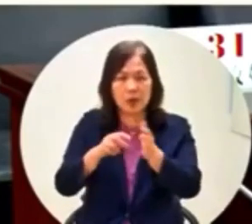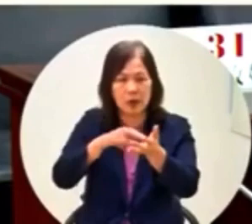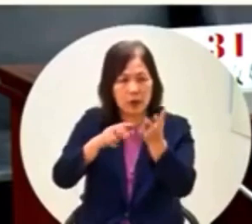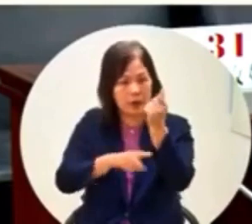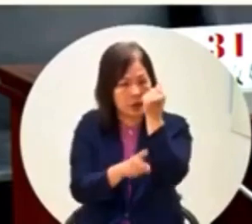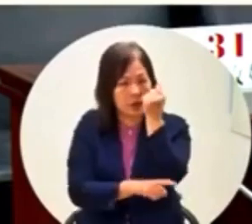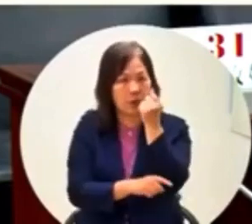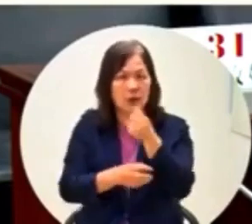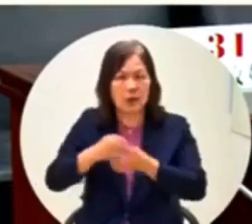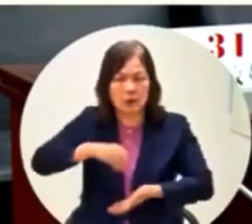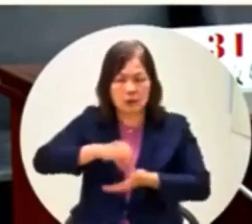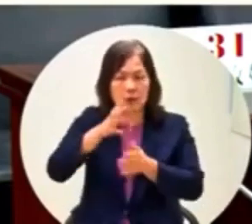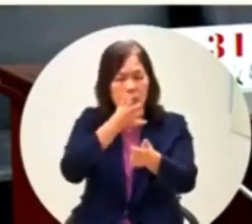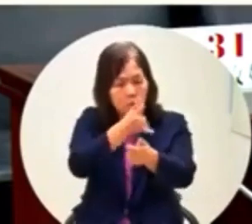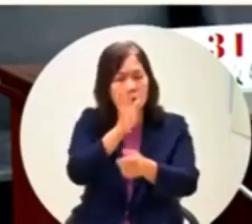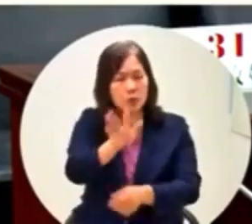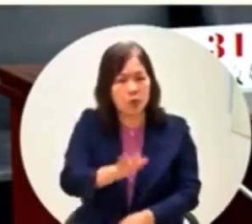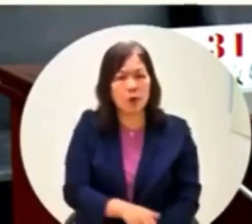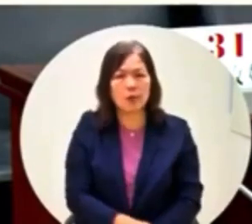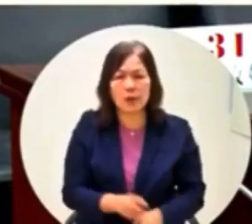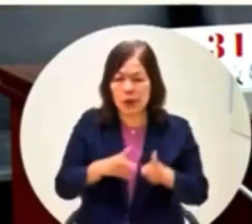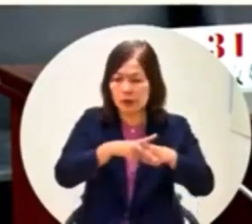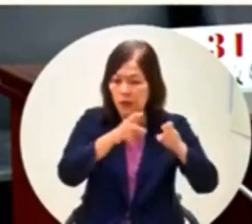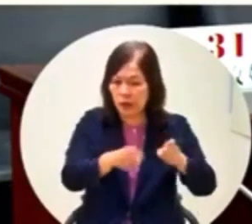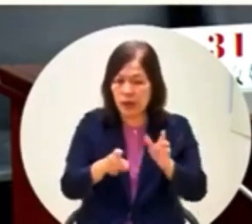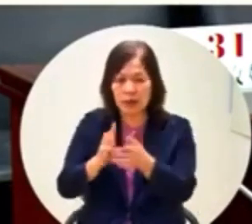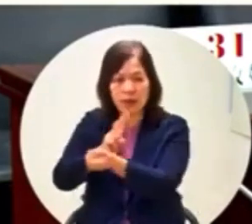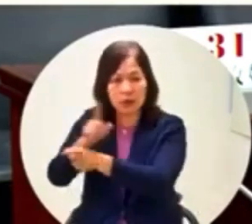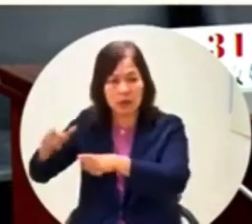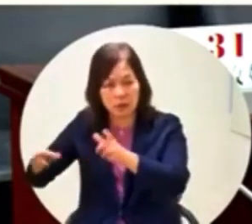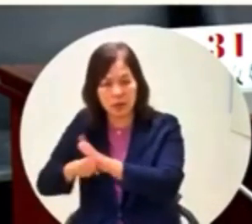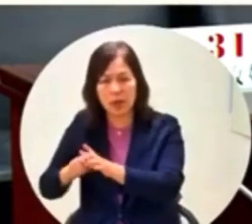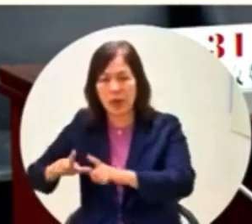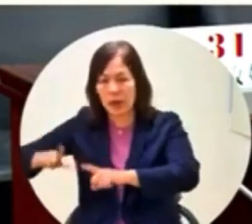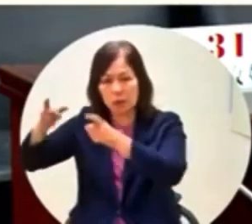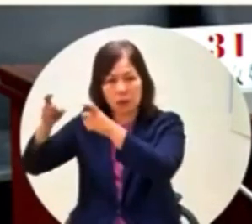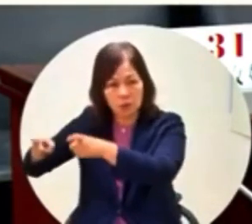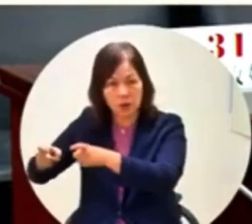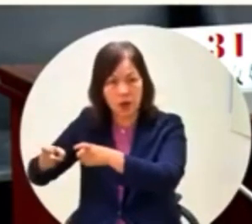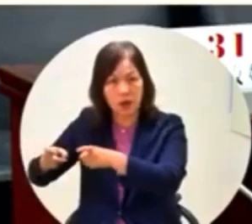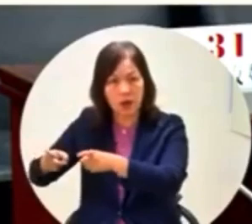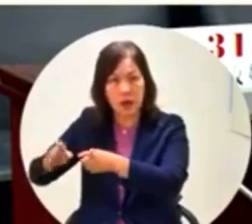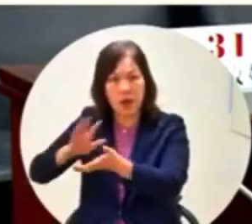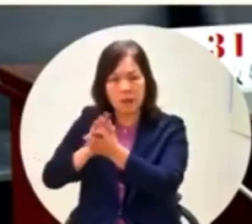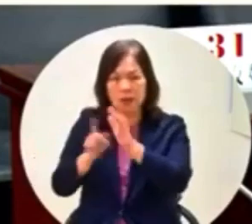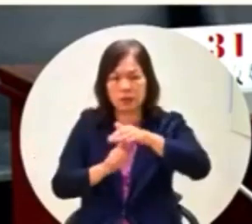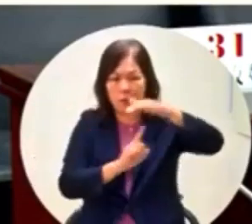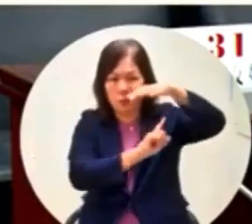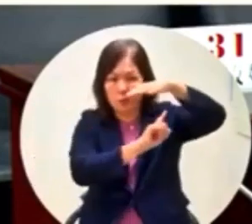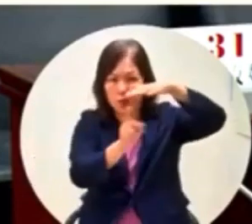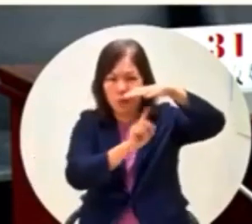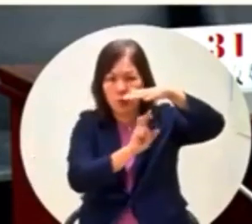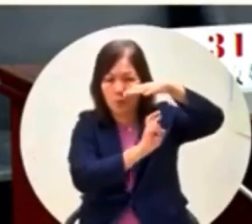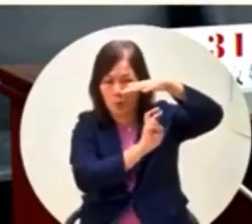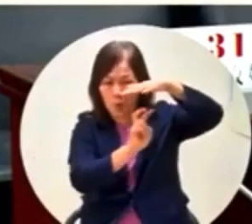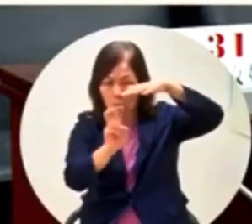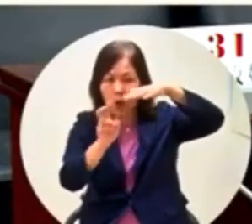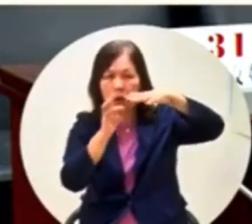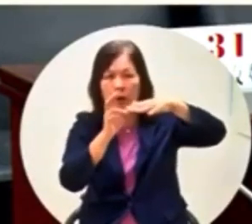提出质询，就小港到林园到东港是不是采取高架轻轨，那这